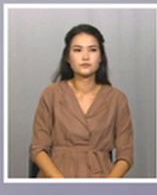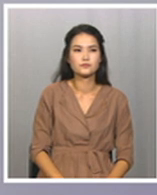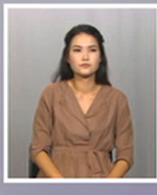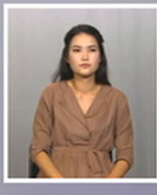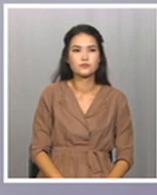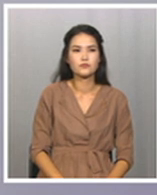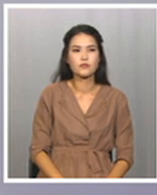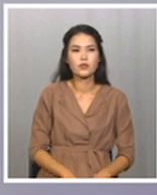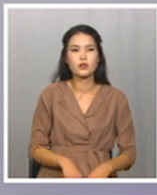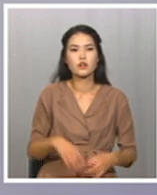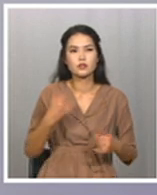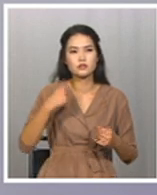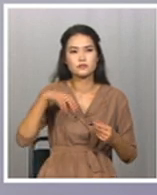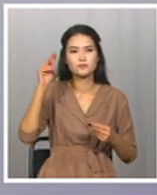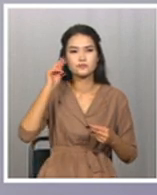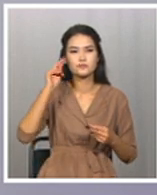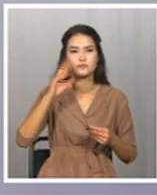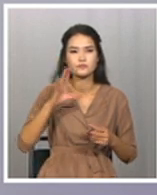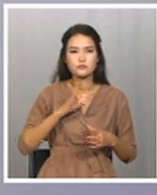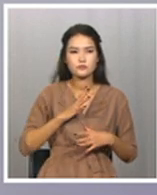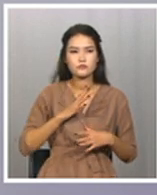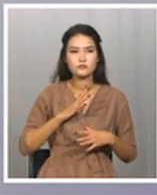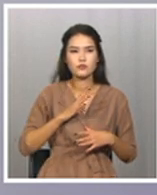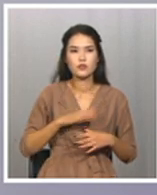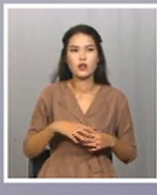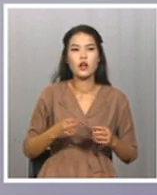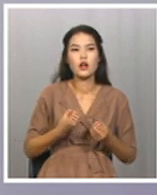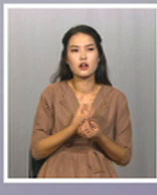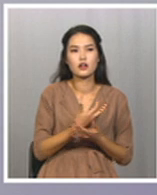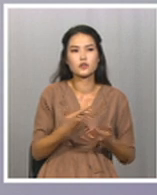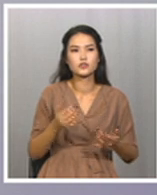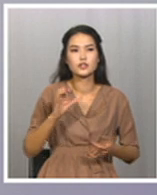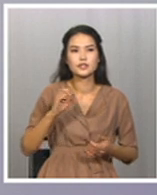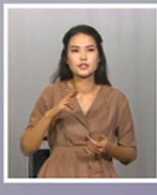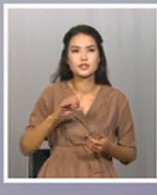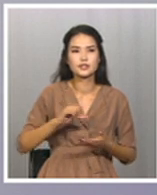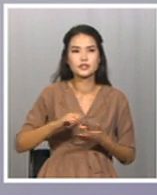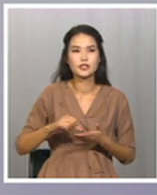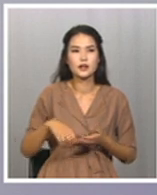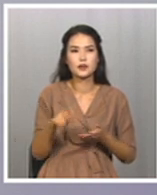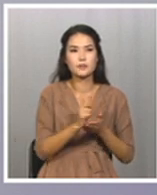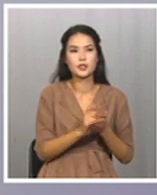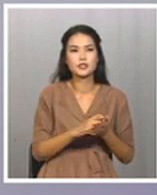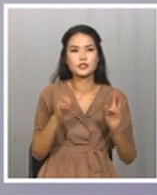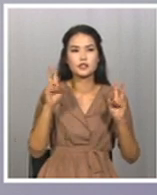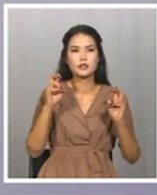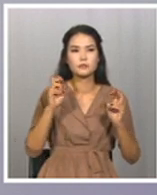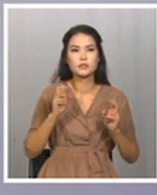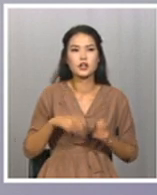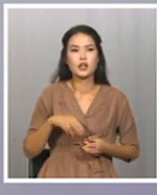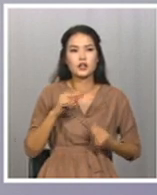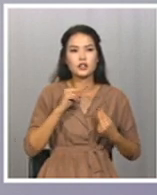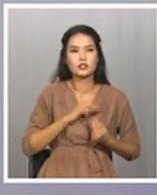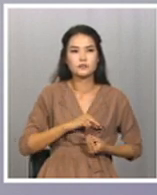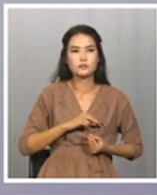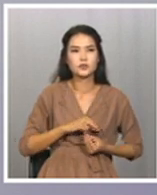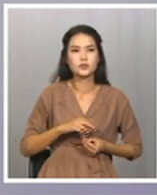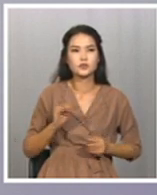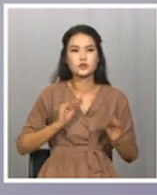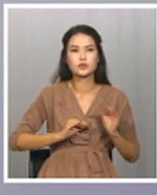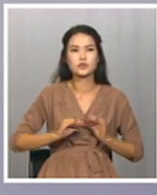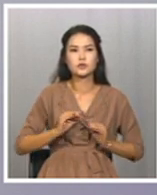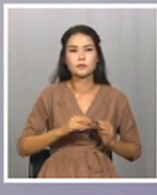қорытындылайық. Бүгінгі сабақта сіз әртүрлі стилдегі мәтіндердің тақырыбын, қызметін,